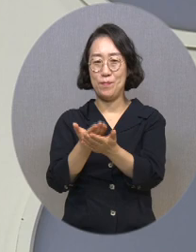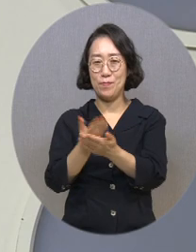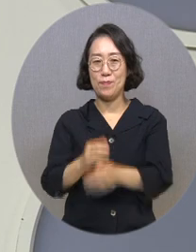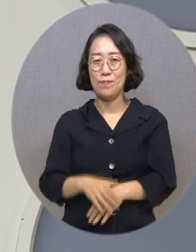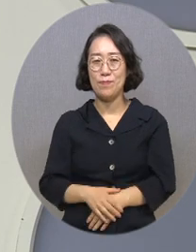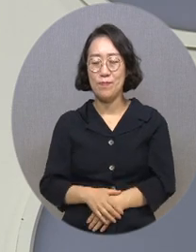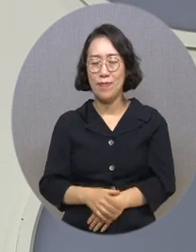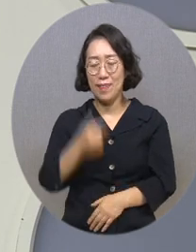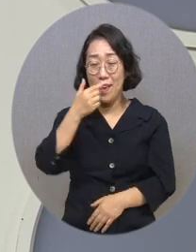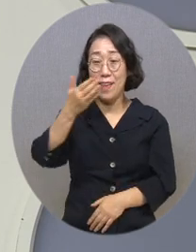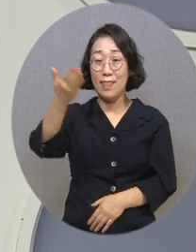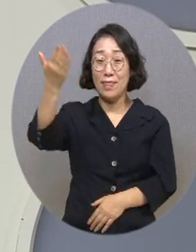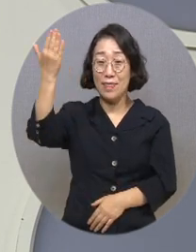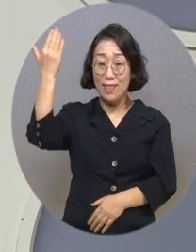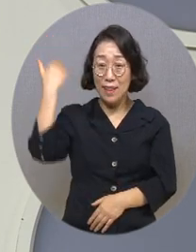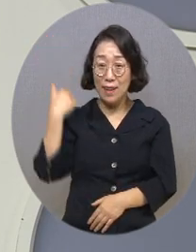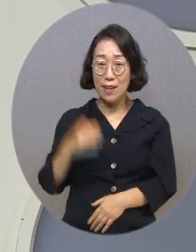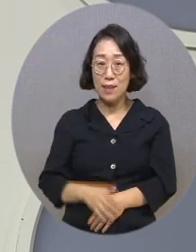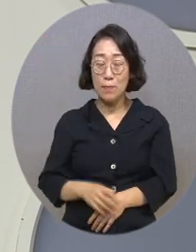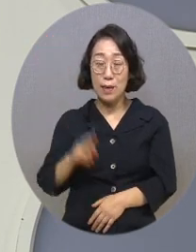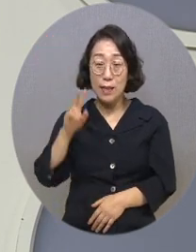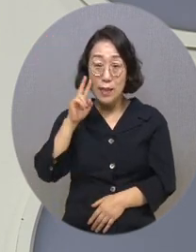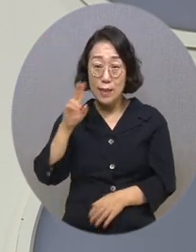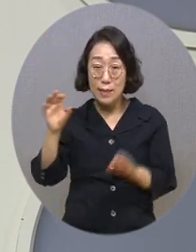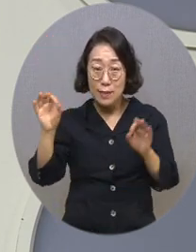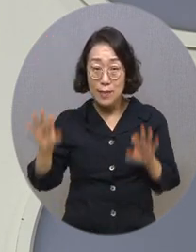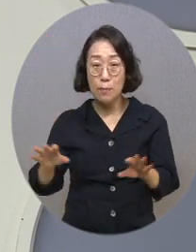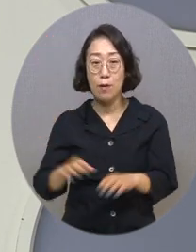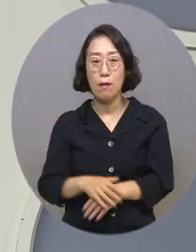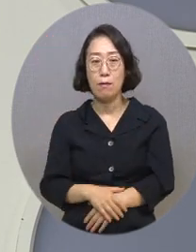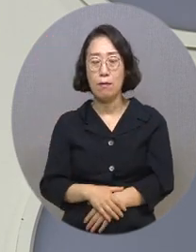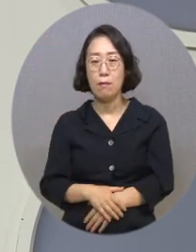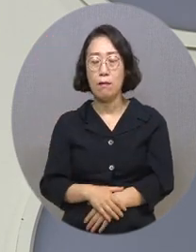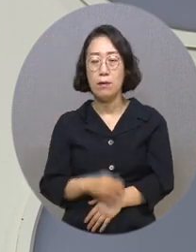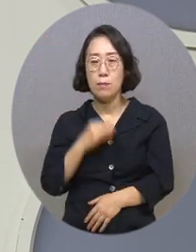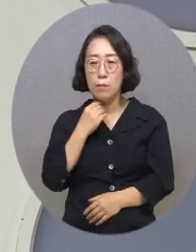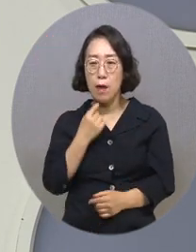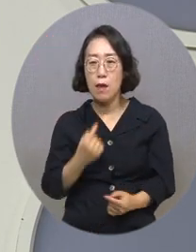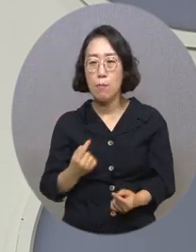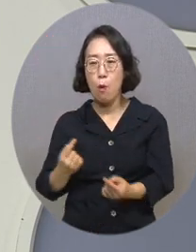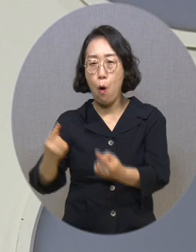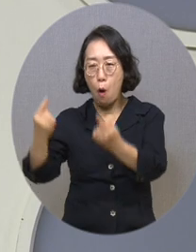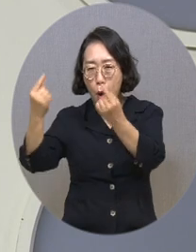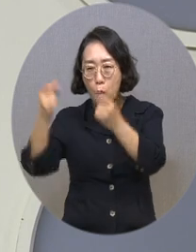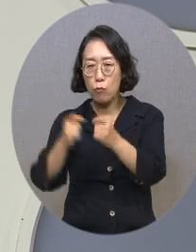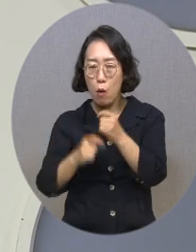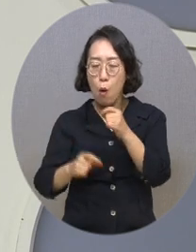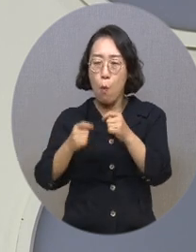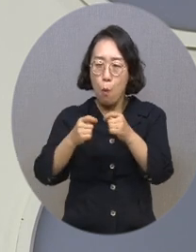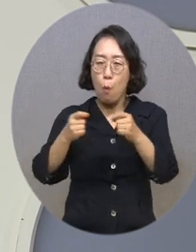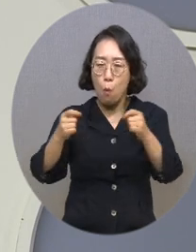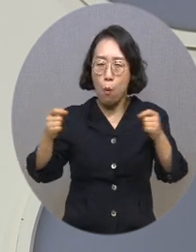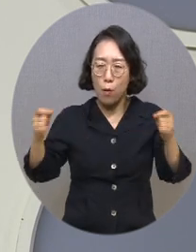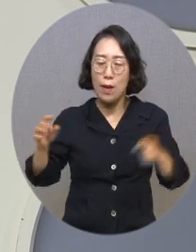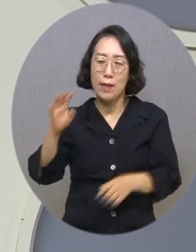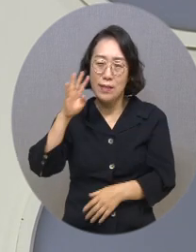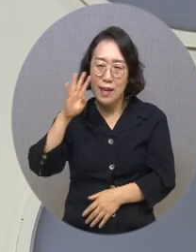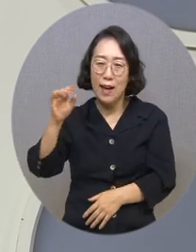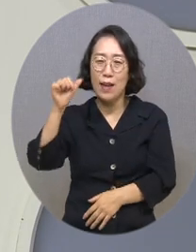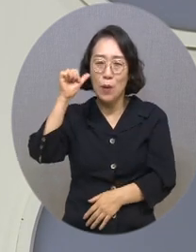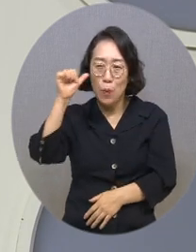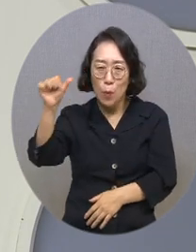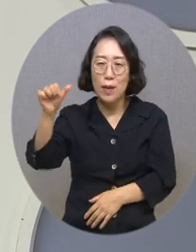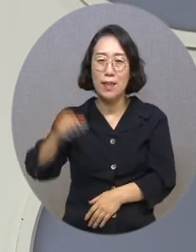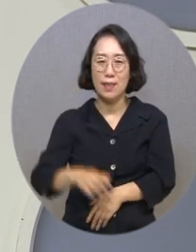이게 옛날에는 한 이틀이면 되던 게 이제 점점 나이를 먹으니까 4, 5일 걸리는 이제 저